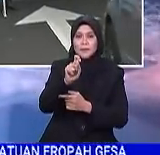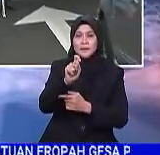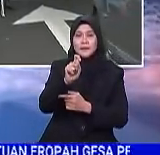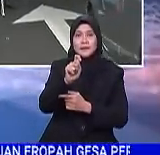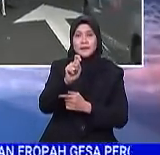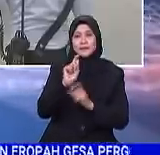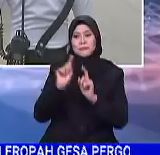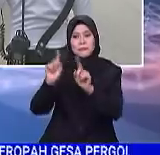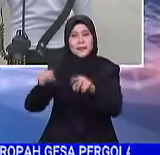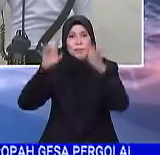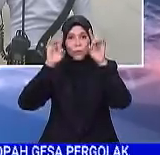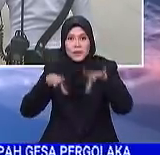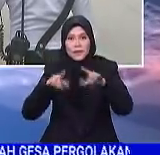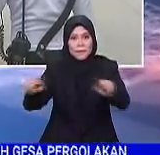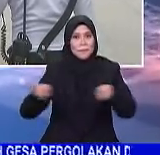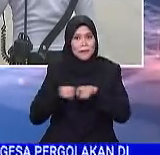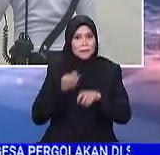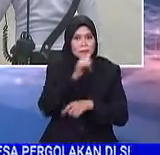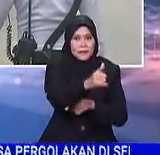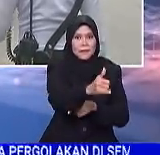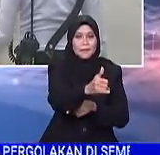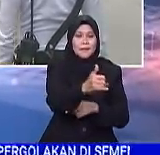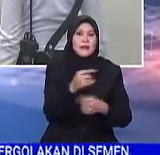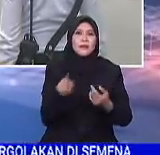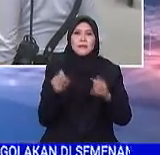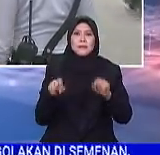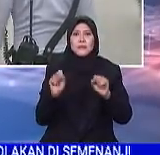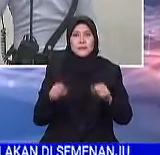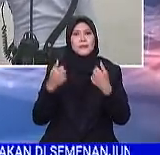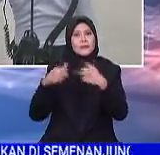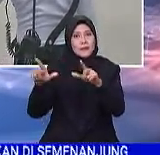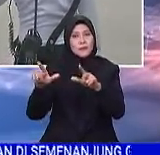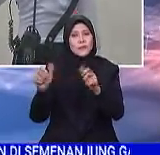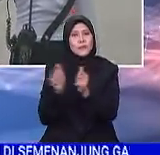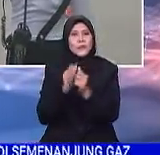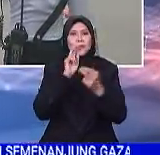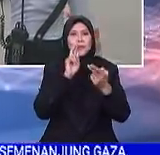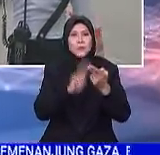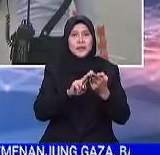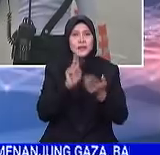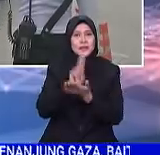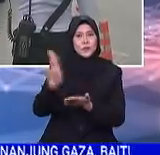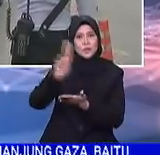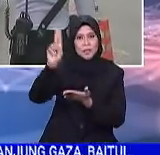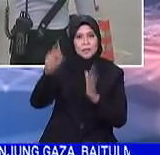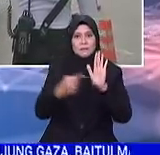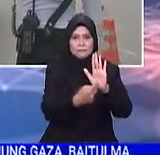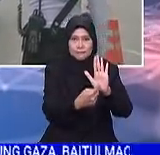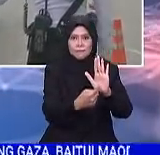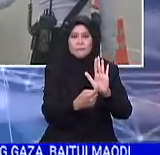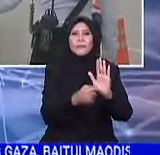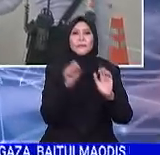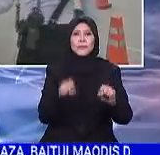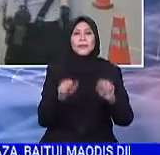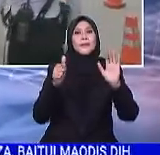menghadiri peperiksaan dan sebagainya, mereka juga boleh dibenarkan bergerak dengan surat institusi pengajian itu. Nah,